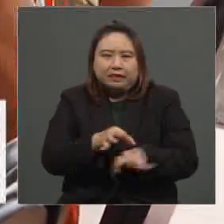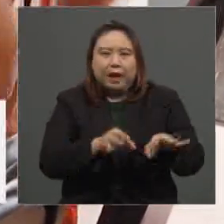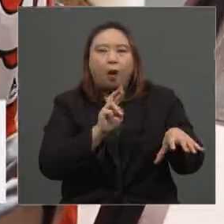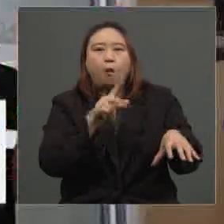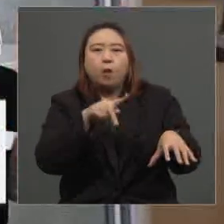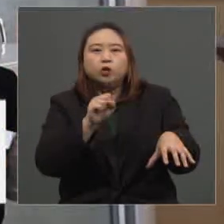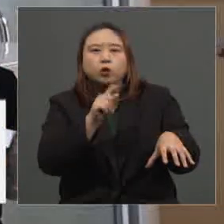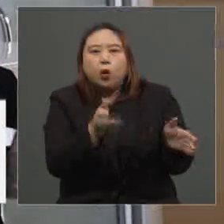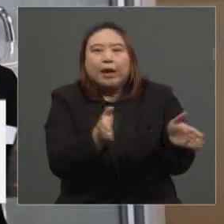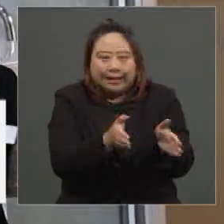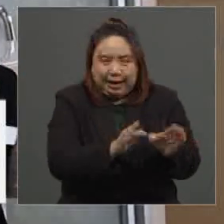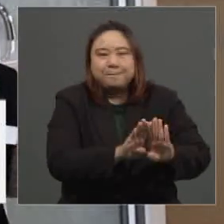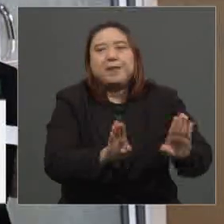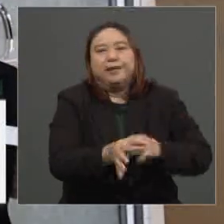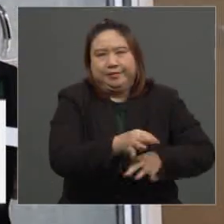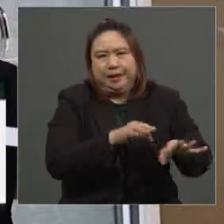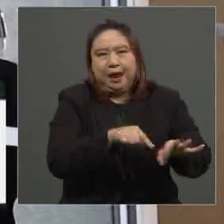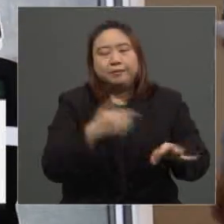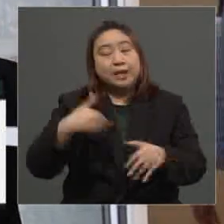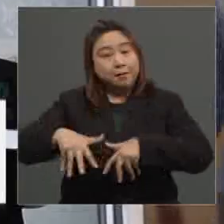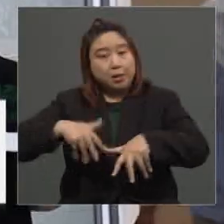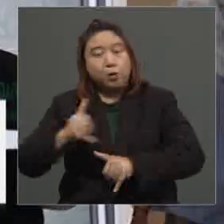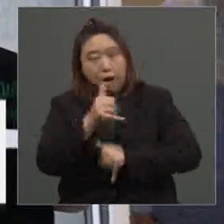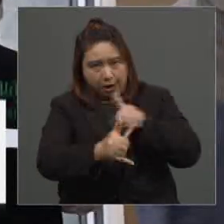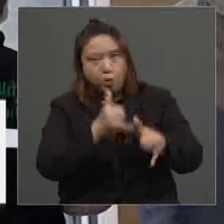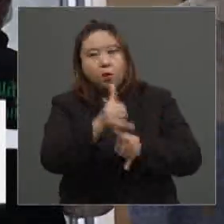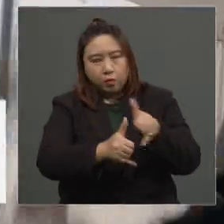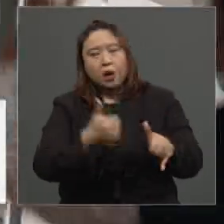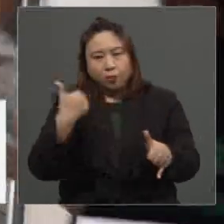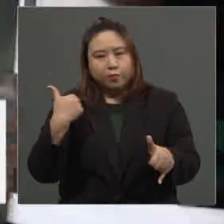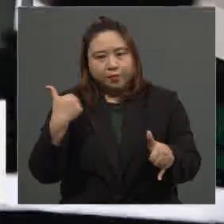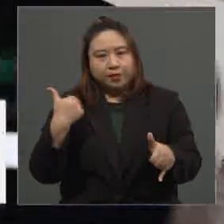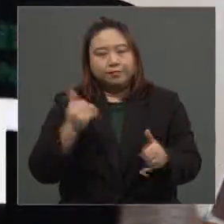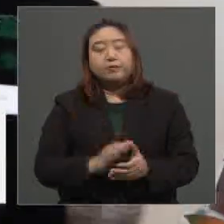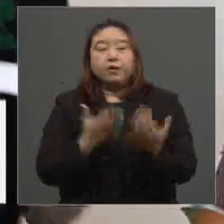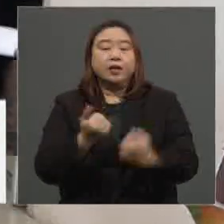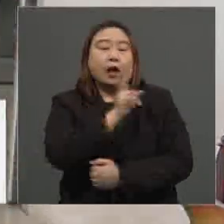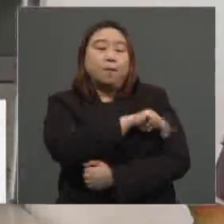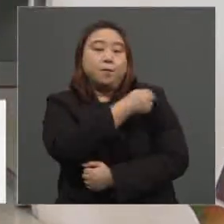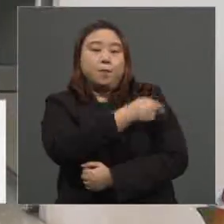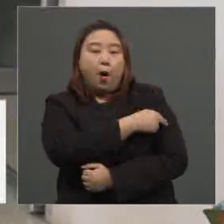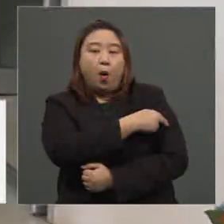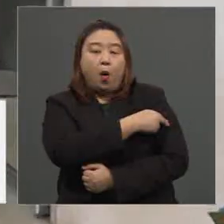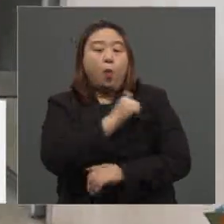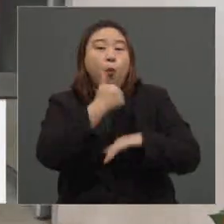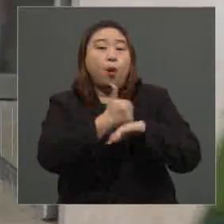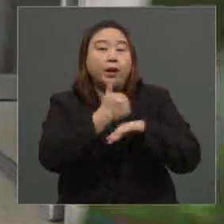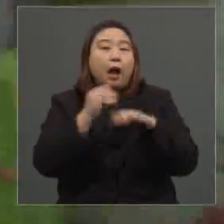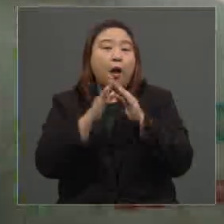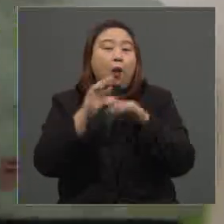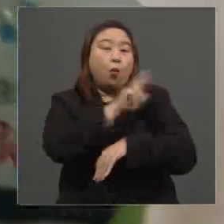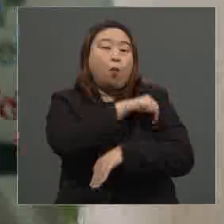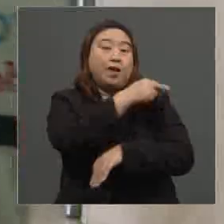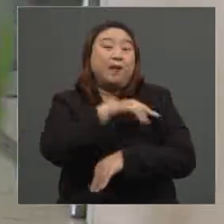ในจุดที่เขาเปิดเป็นโรงพยาบาลสนามก็มีประชาชนเข้าไปรับบริการอย่างต่อเนื่องเลยทางคุณหมอรุสตาสาและผู้อำนวยการโรงพยาบาล